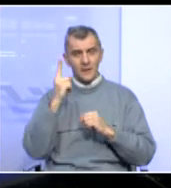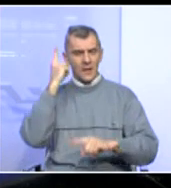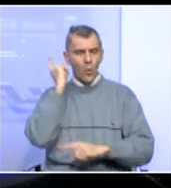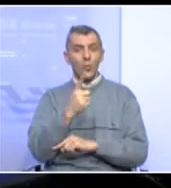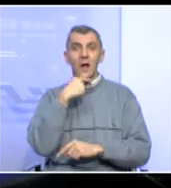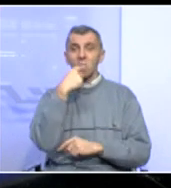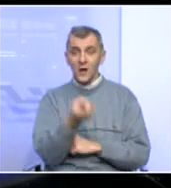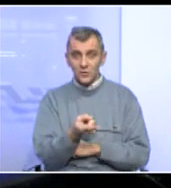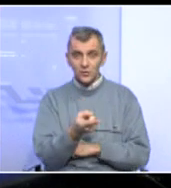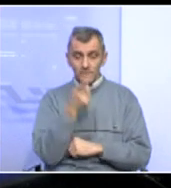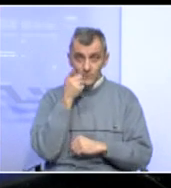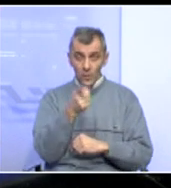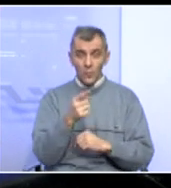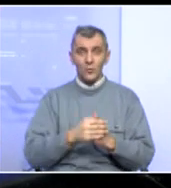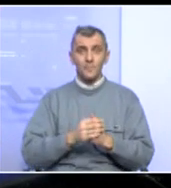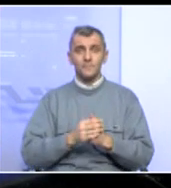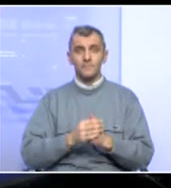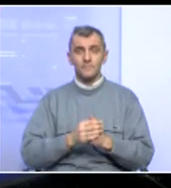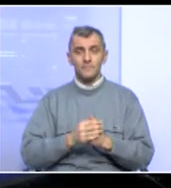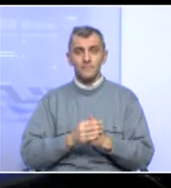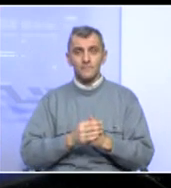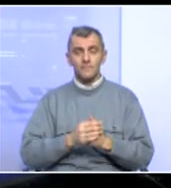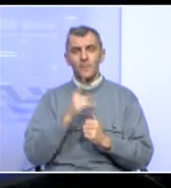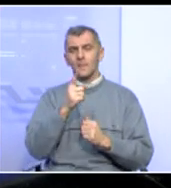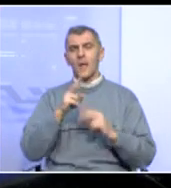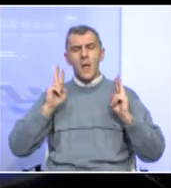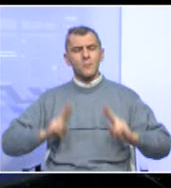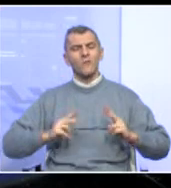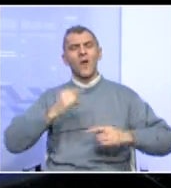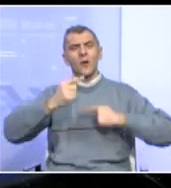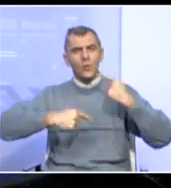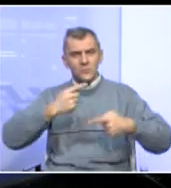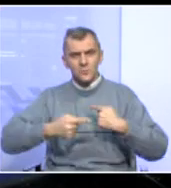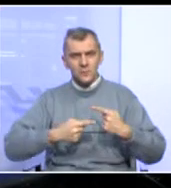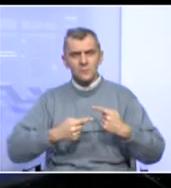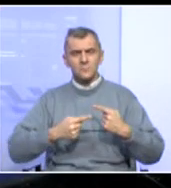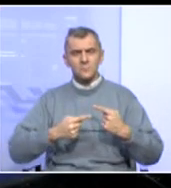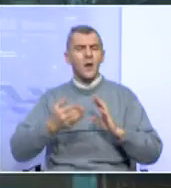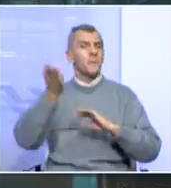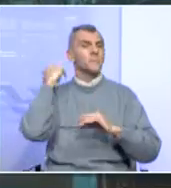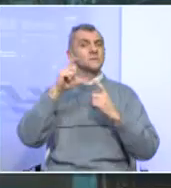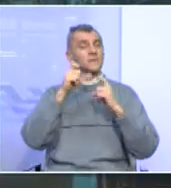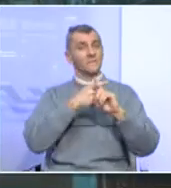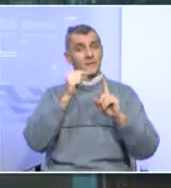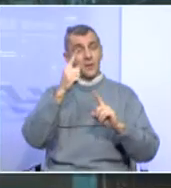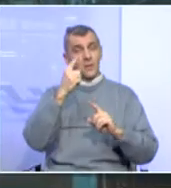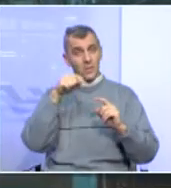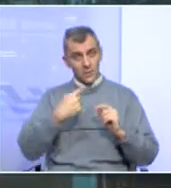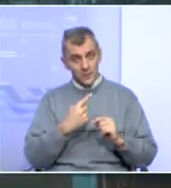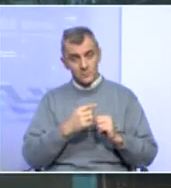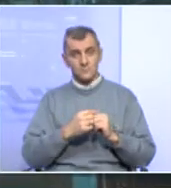kaže da je to imovina kontinuiteta, imovina sukcesije bivše SFRJ i javna